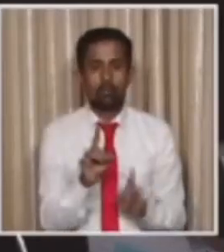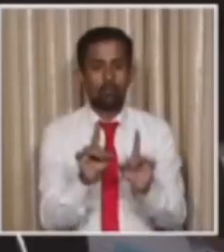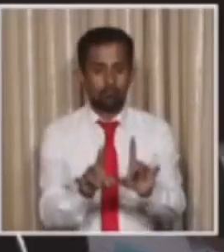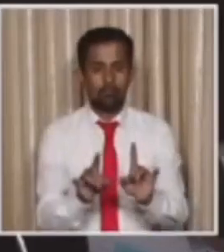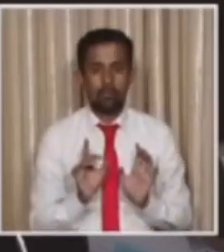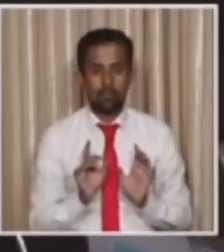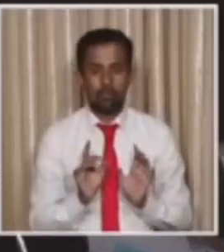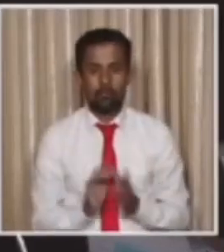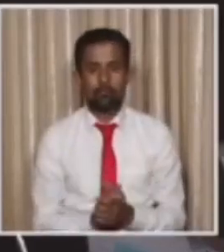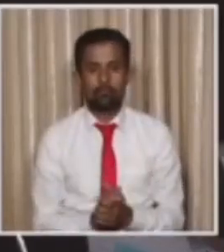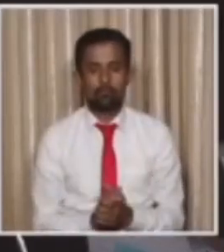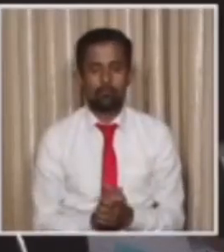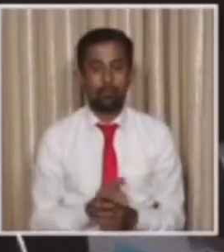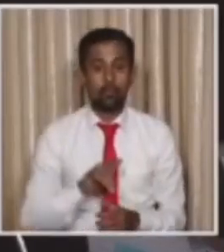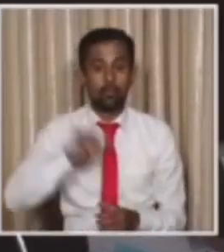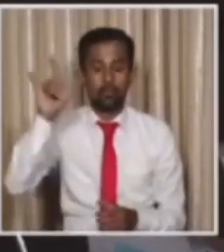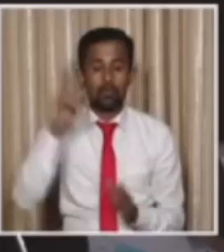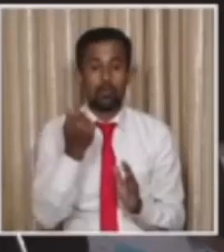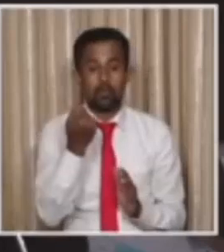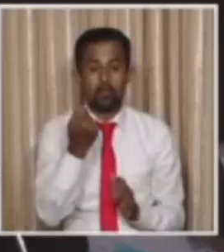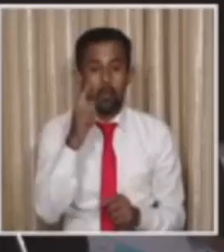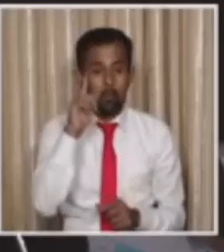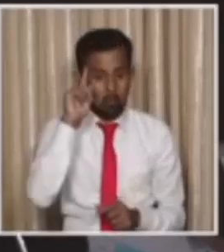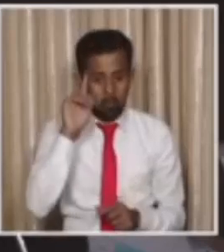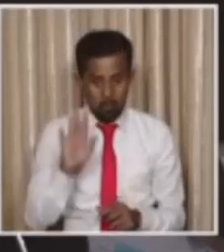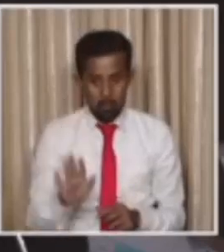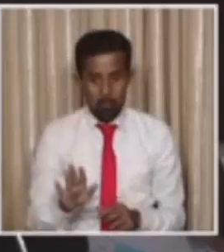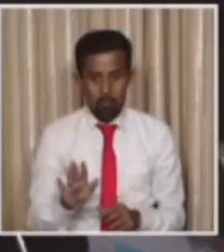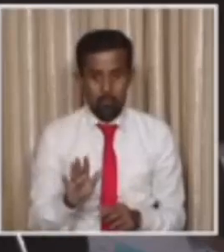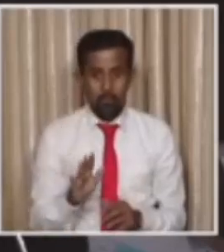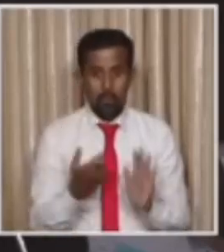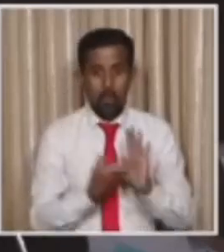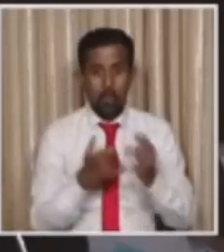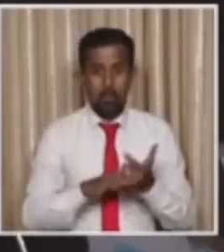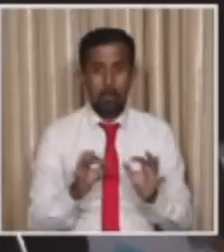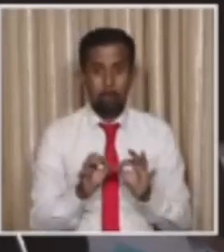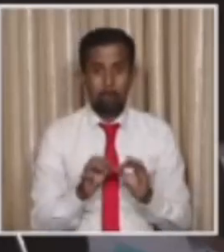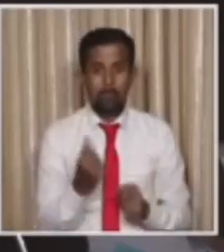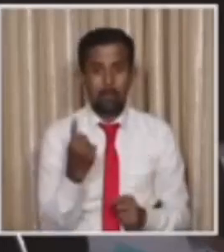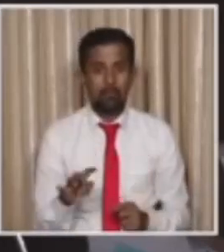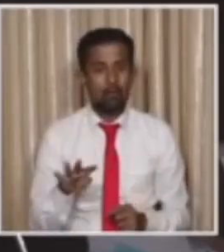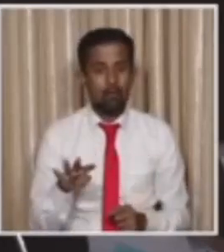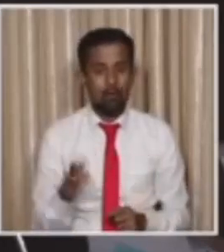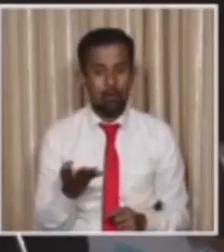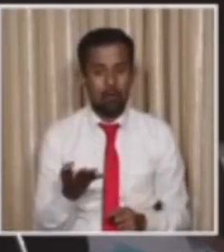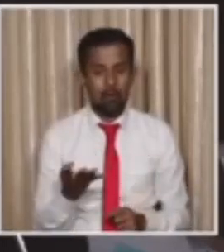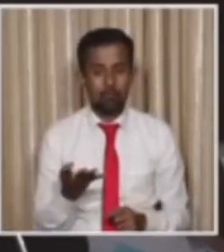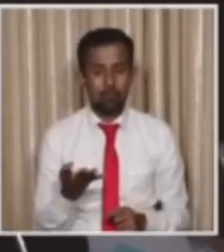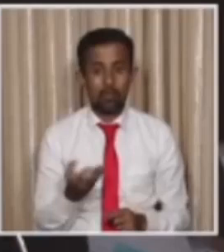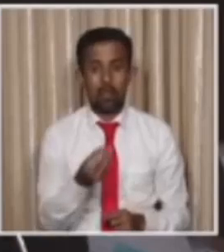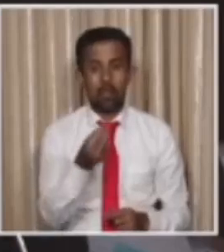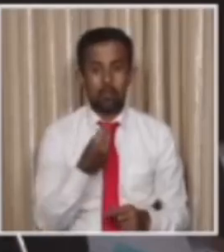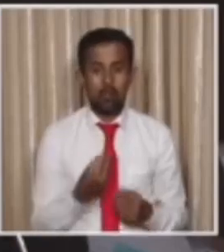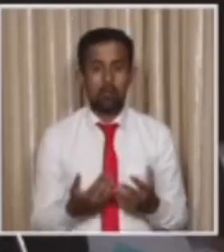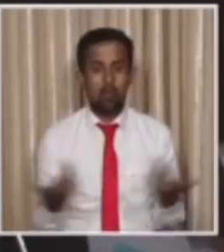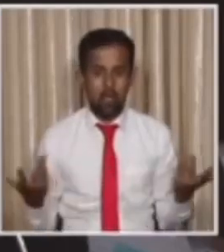ආකාරයට විදේශ මූලාශ්‍ර වලින් බලාපොරොත්තු වුණා ගරු සභාපතිතුමනි රුපියල් බිලියන 1400ක්. ඒක ලබා ගන්න බෑ